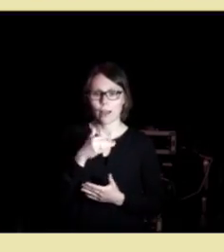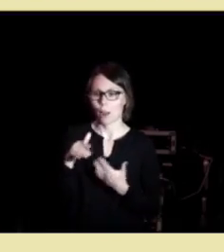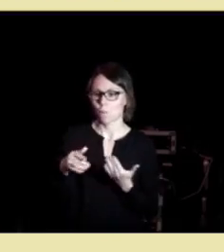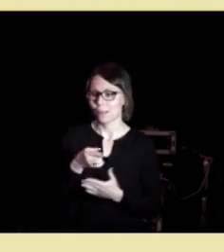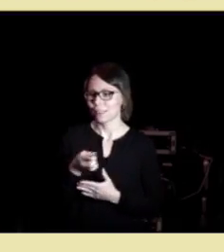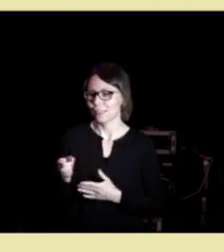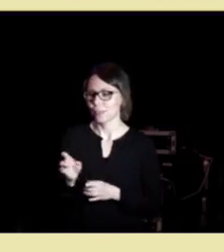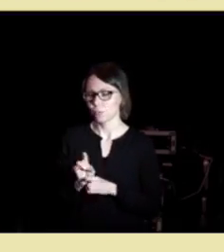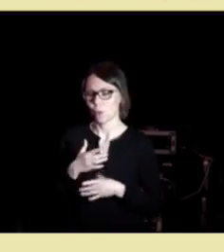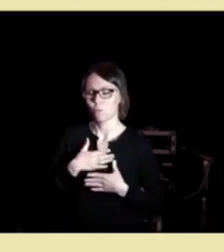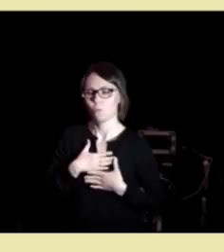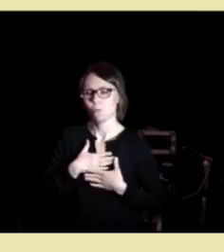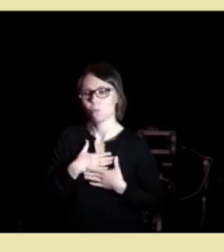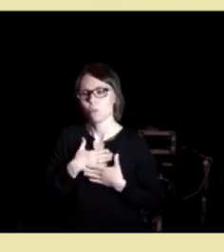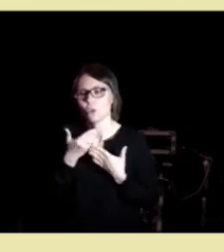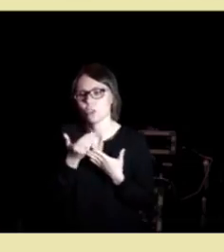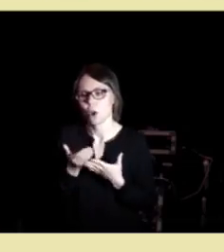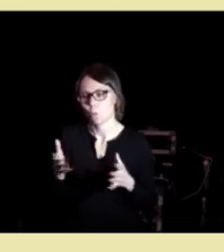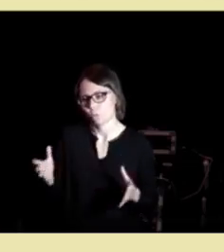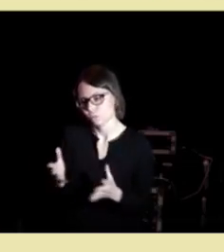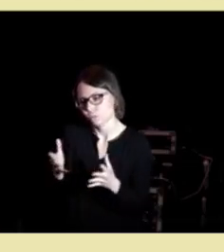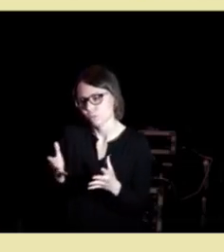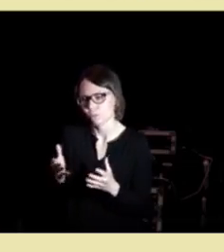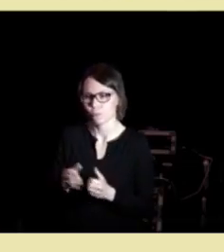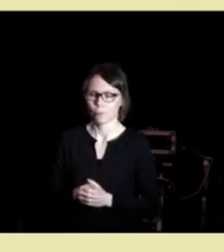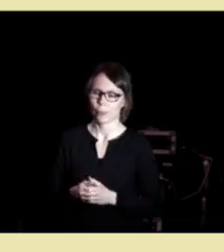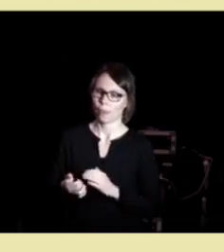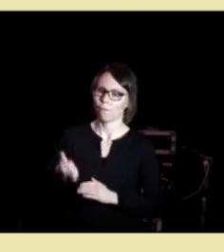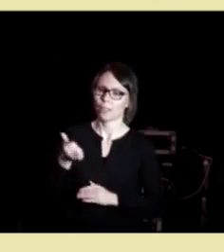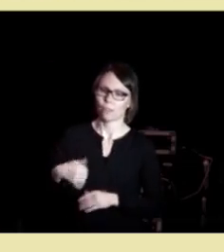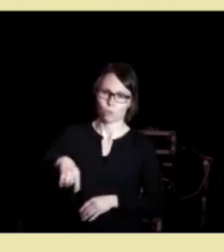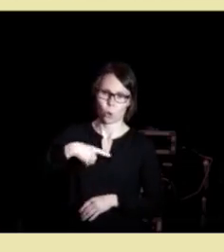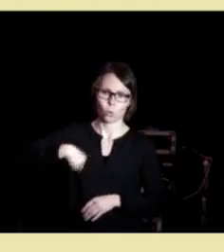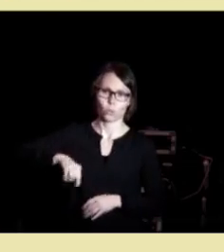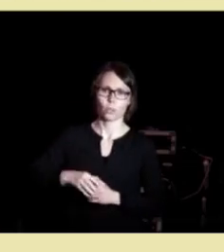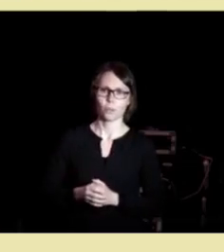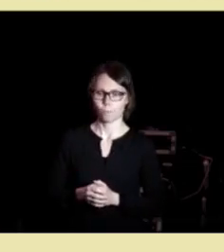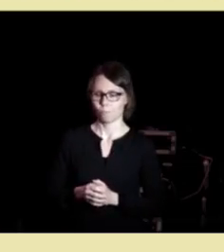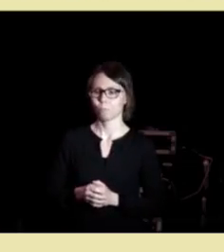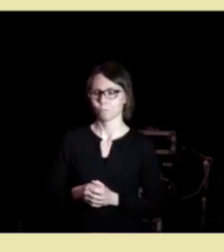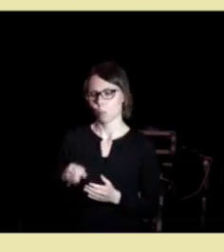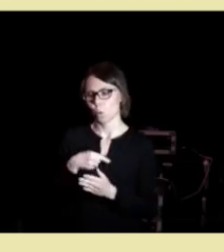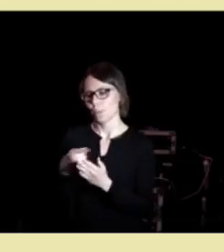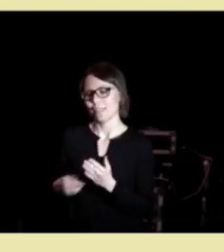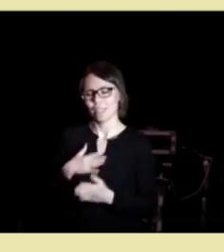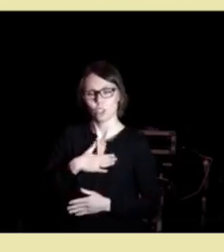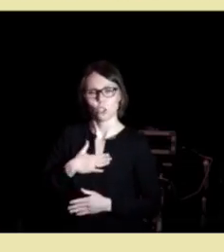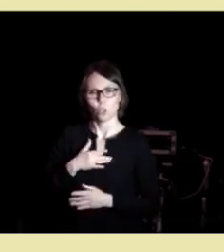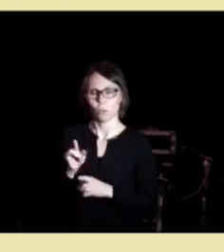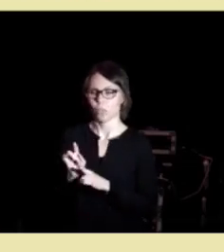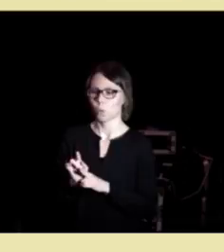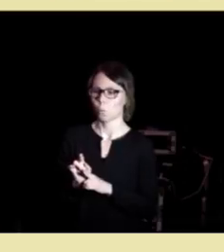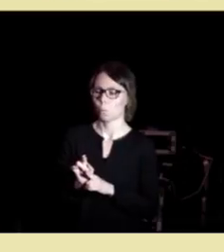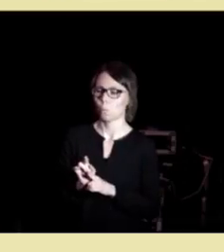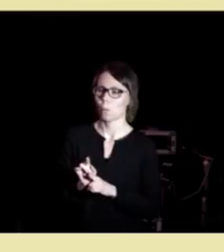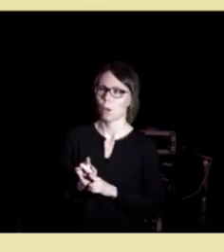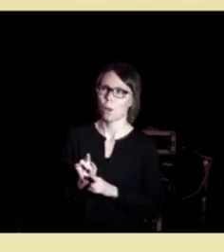som man bryr seg om. Disse tingene spiller en stor rolle for oss, og det er disse sykdommene